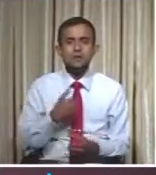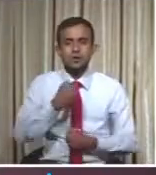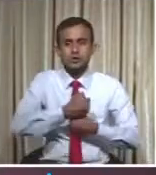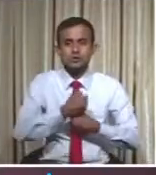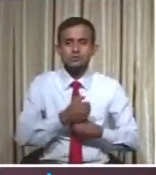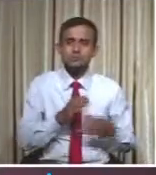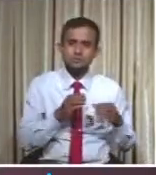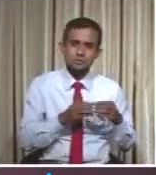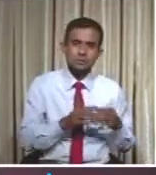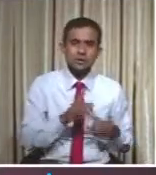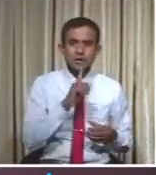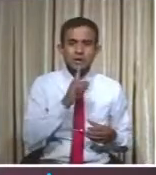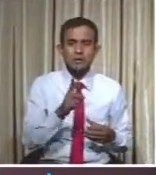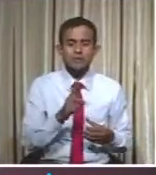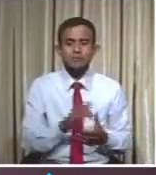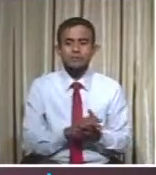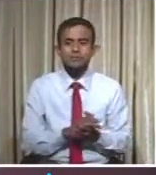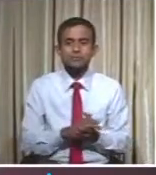පැත්තෙන් කියනවා